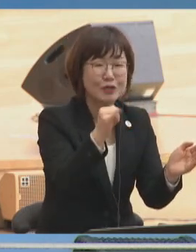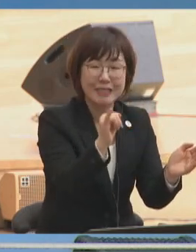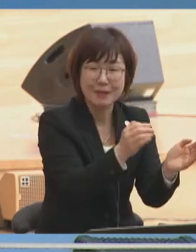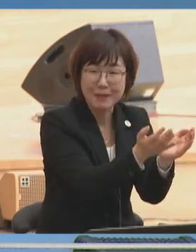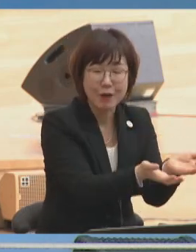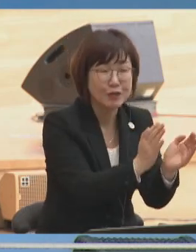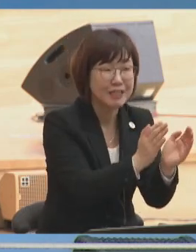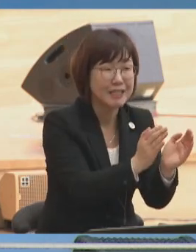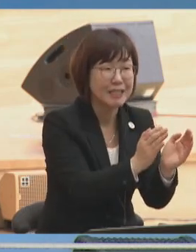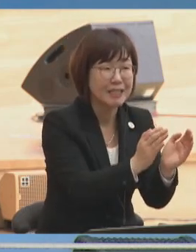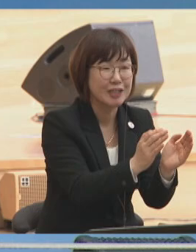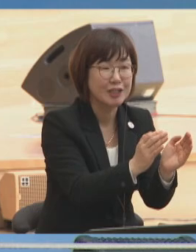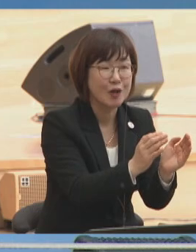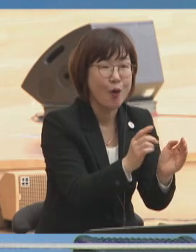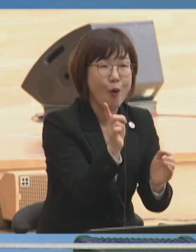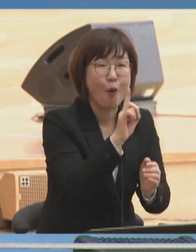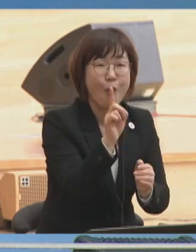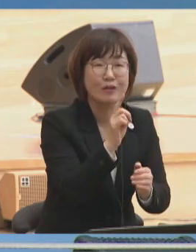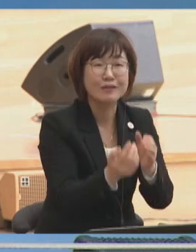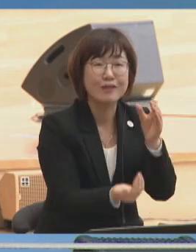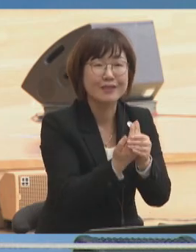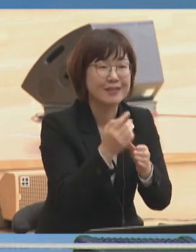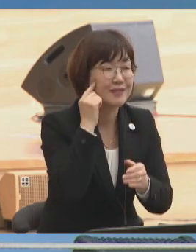어디에서 나왔을까요?